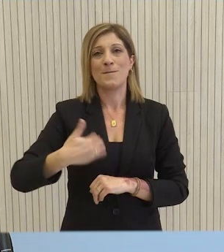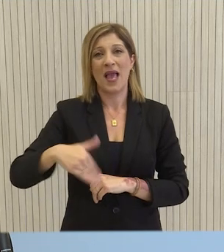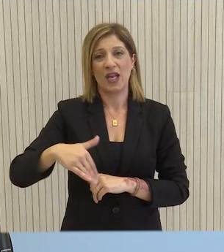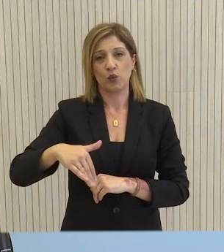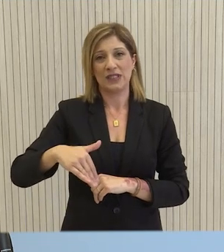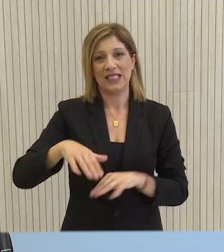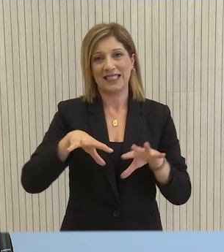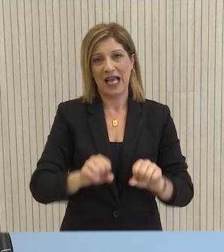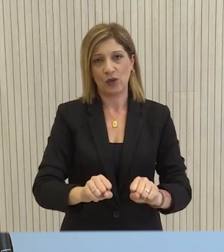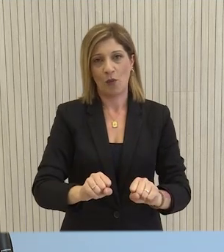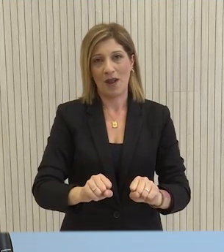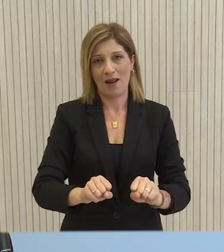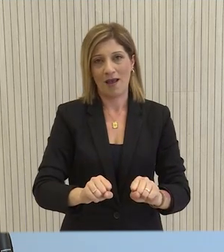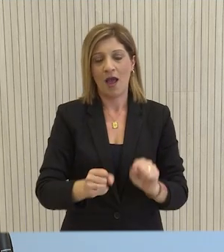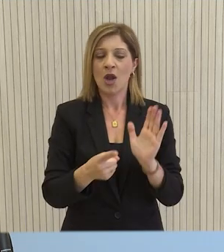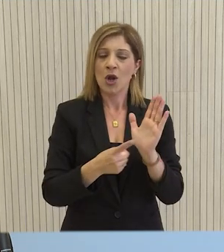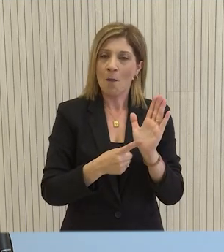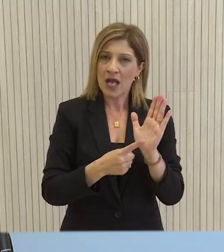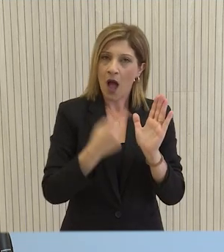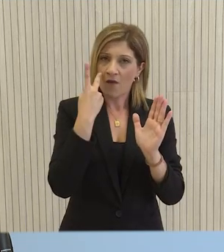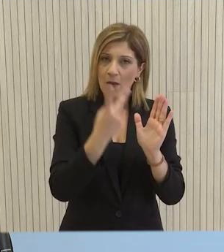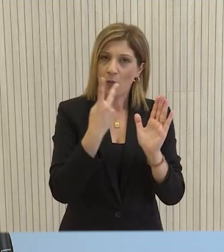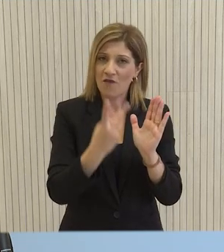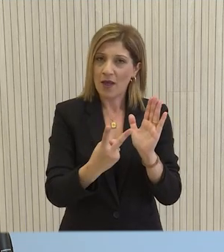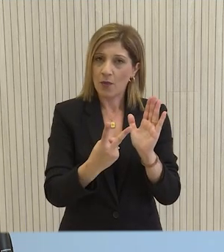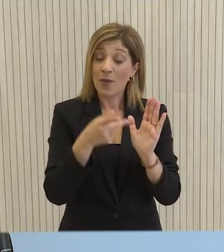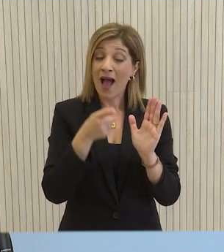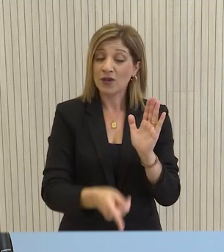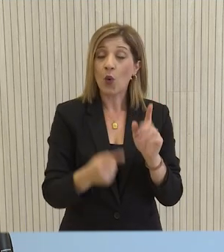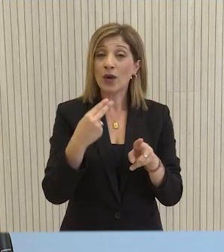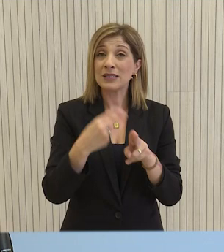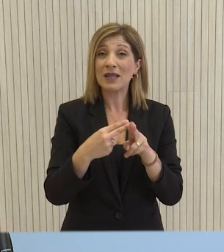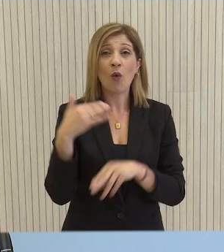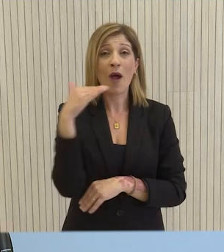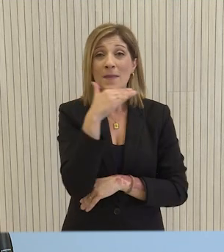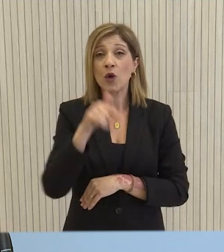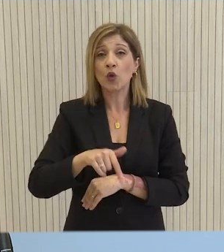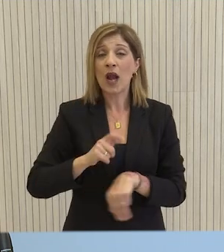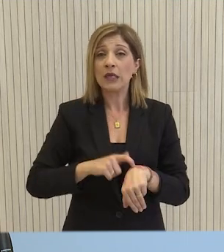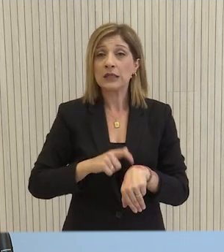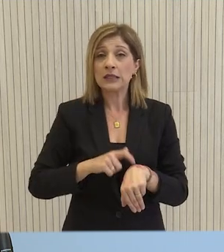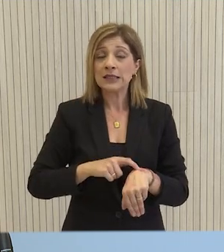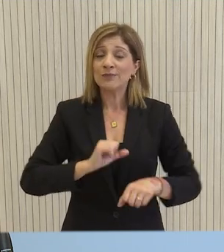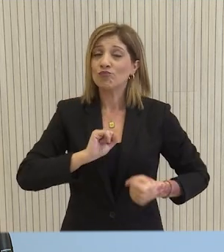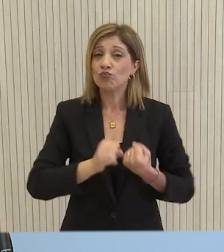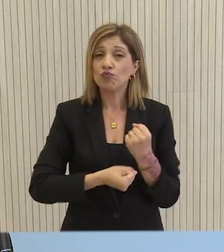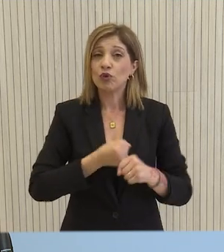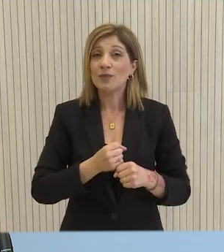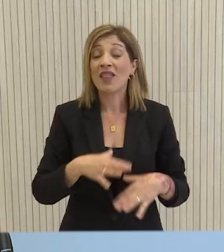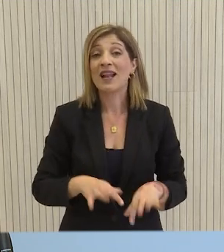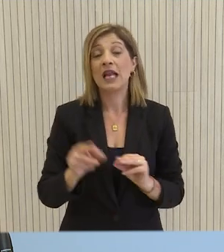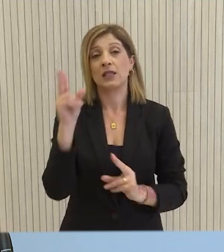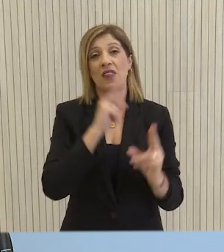περιοχές μας. Εξετάζονται διάφορα μέτρα νομικής πτυχής. Αυτό το οποίο επήγε αυτή τη στιγμή όμως, πέραν τούτου, είναι η προσπάθειά μας για επανέναρξη